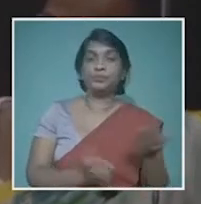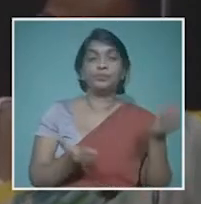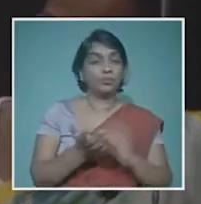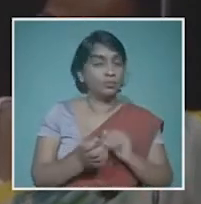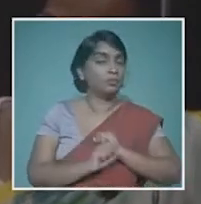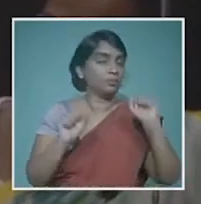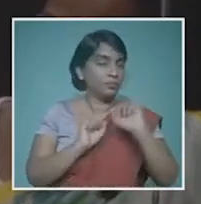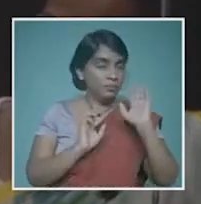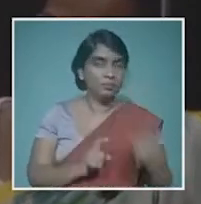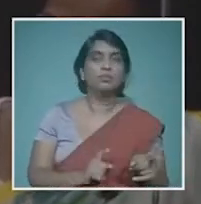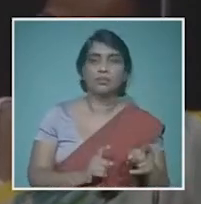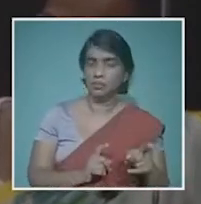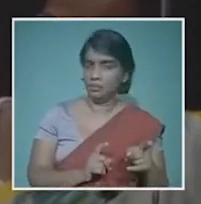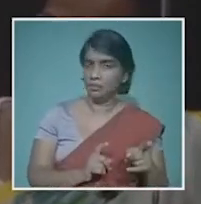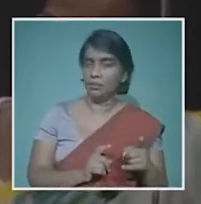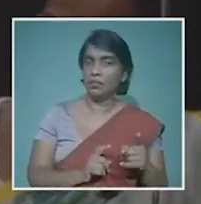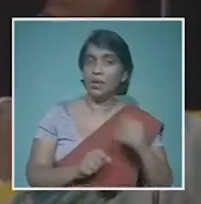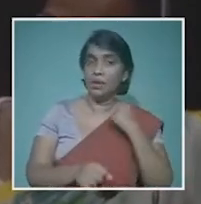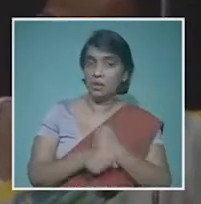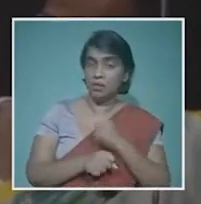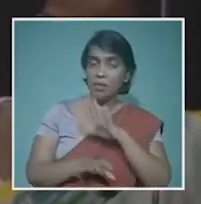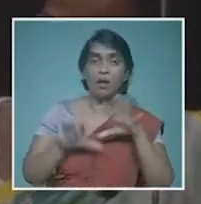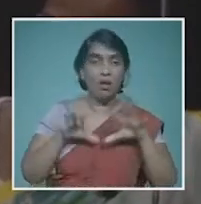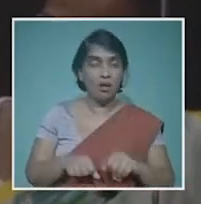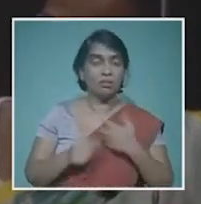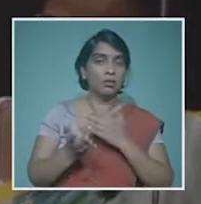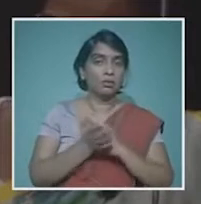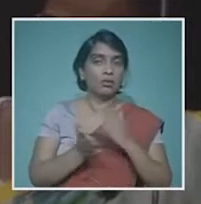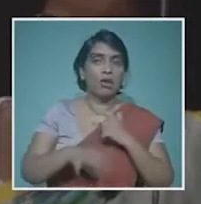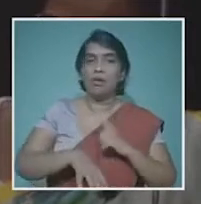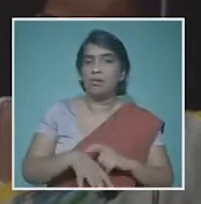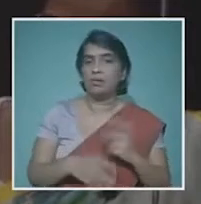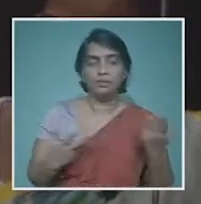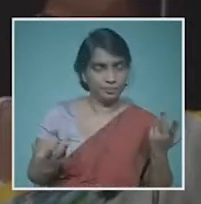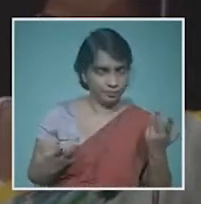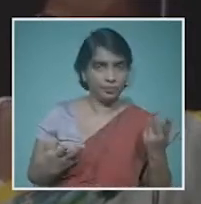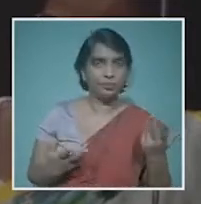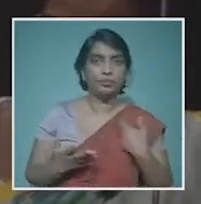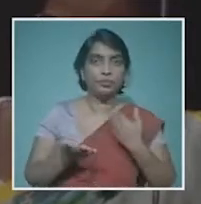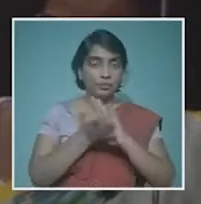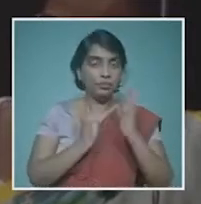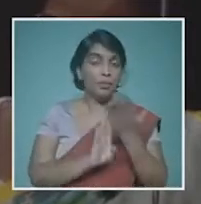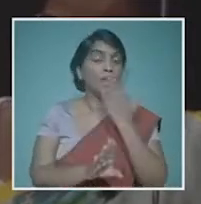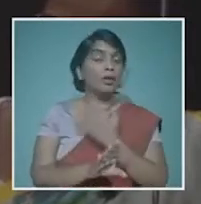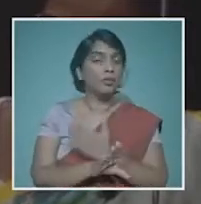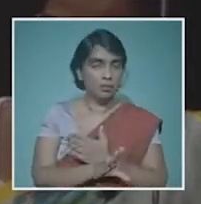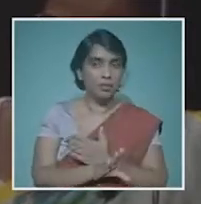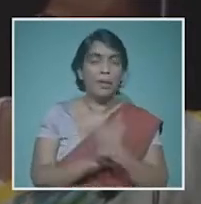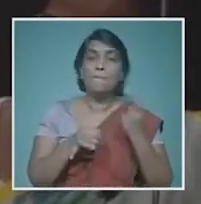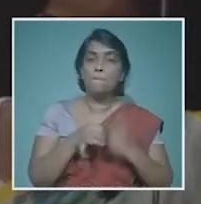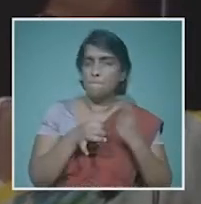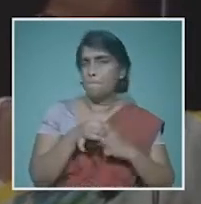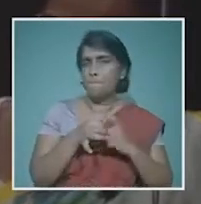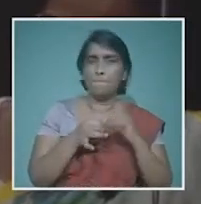කැරලක් ආවා. පත්විච්ච ආණ්ඩුවේ අයිතිවාසිකම් ඉෂ්ට කරන්න අවස්ථාවක් තිබෙන්නේ නැහැ. ඉෂ්ට කරන්න කලින්ම ප්‍රශ්නයක්